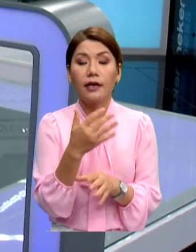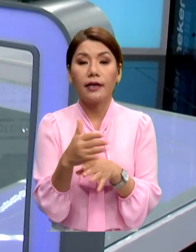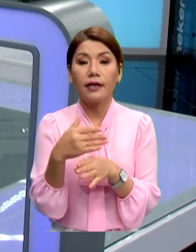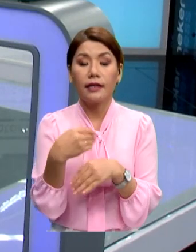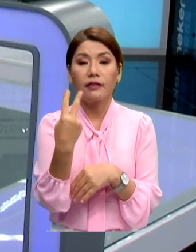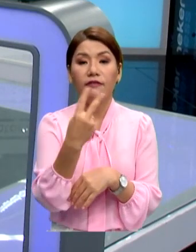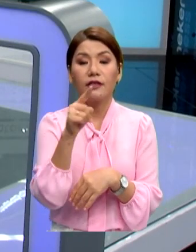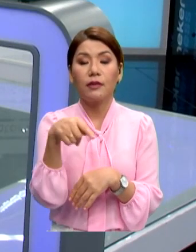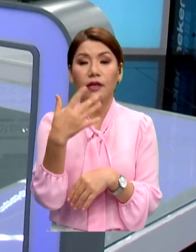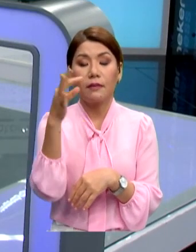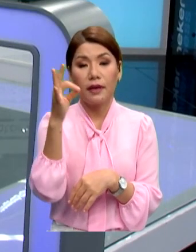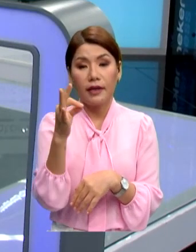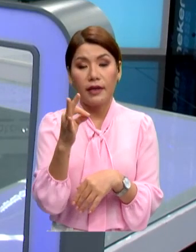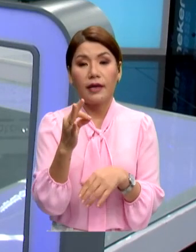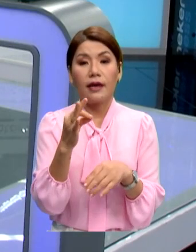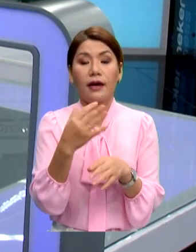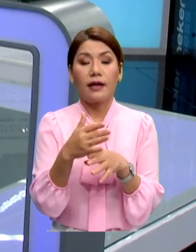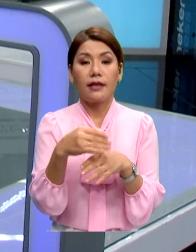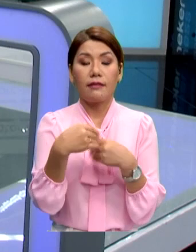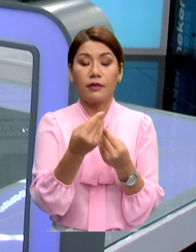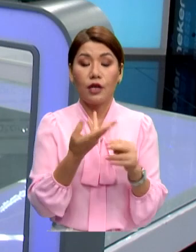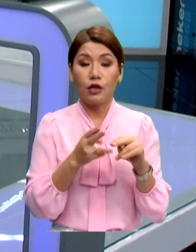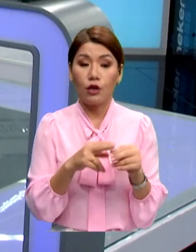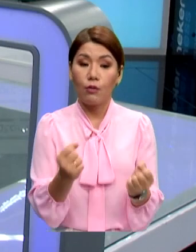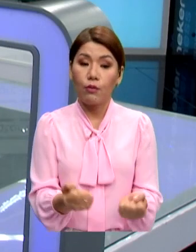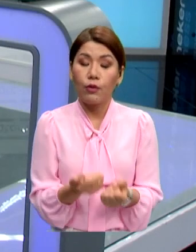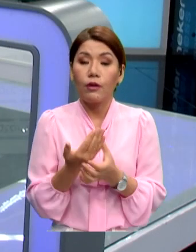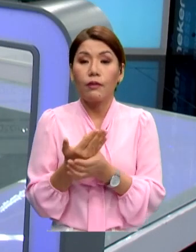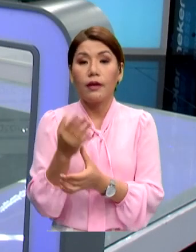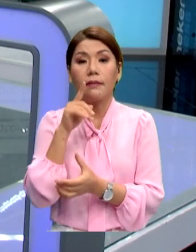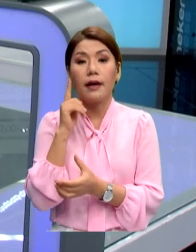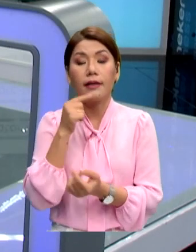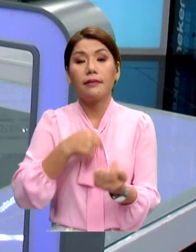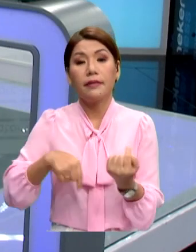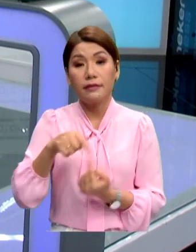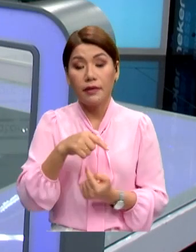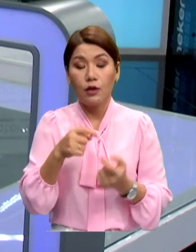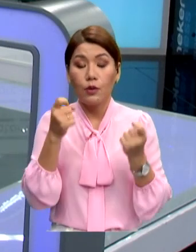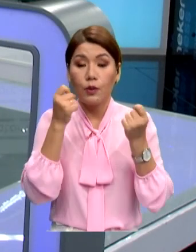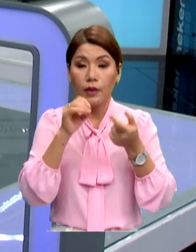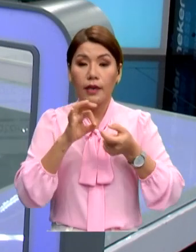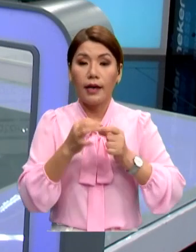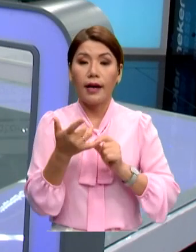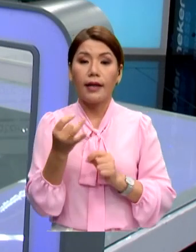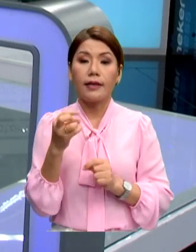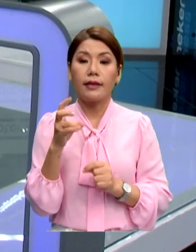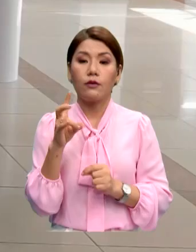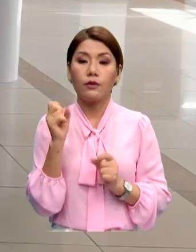под 2,5% годовых. Поможет ли поддержка государства молодым бизнесменам, узнавала Галина Трощева.